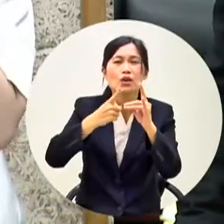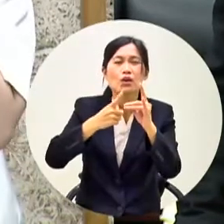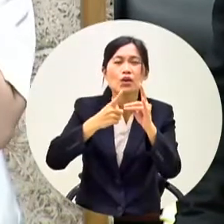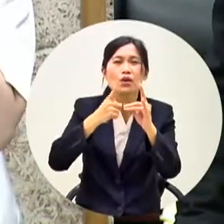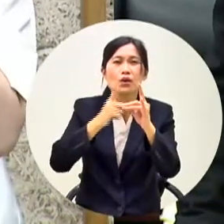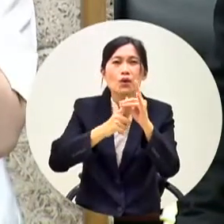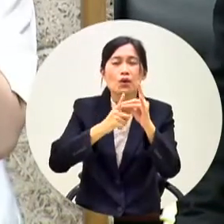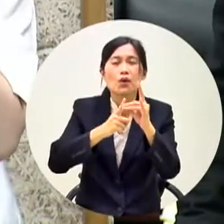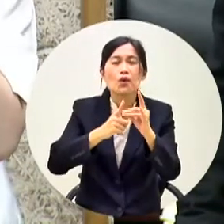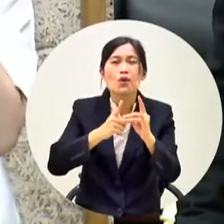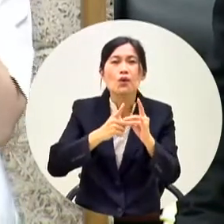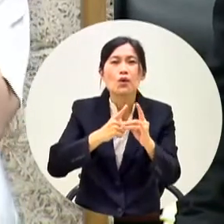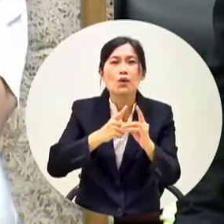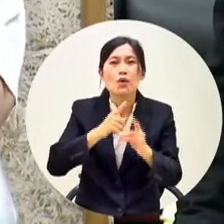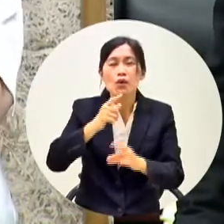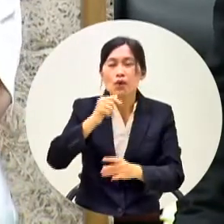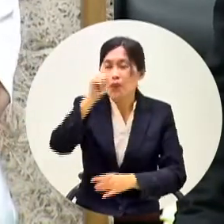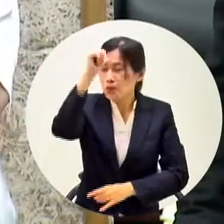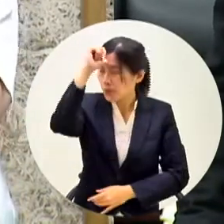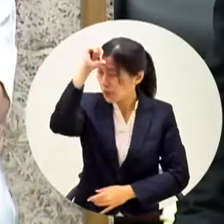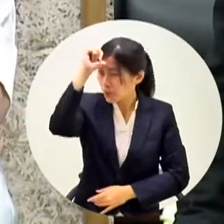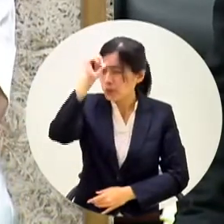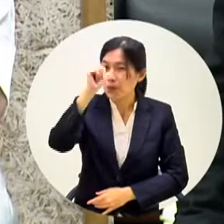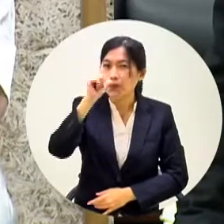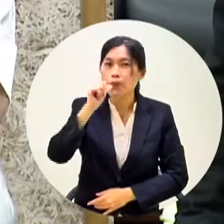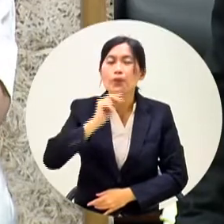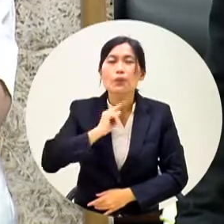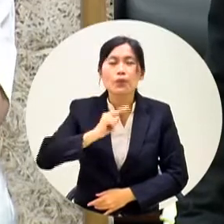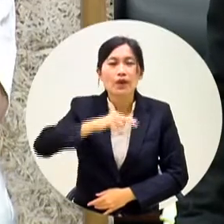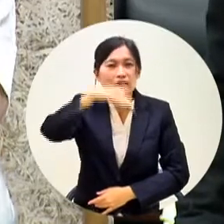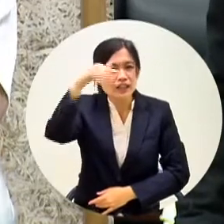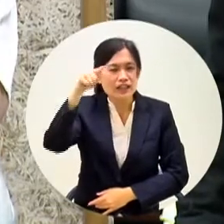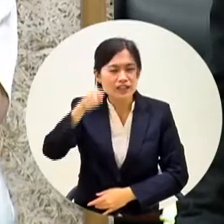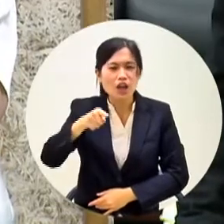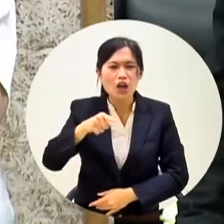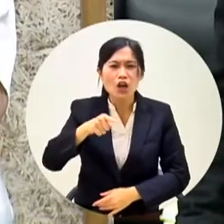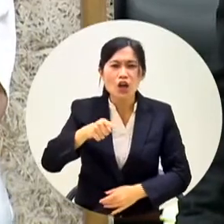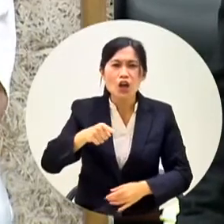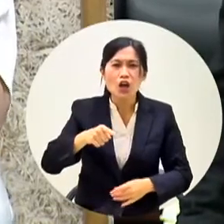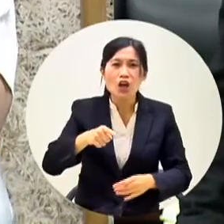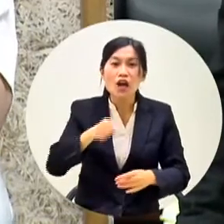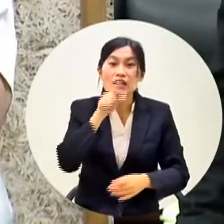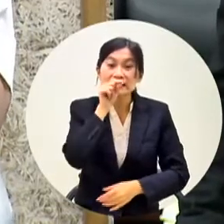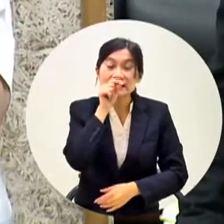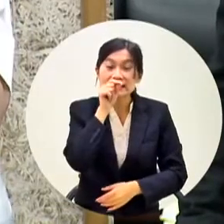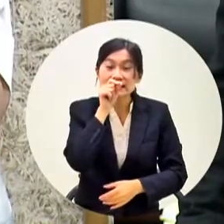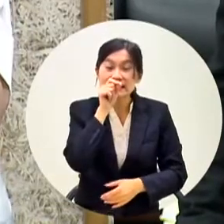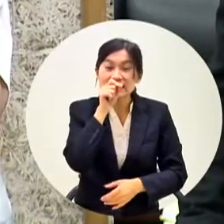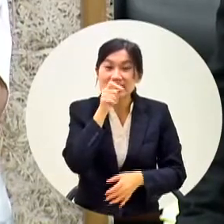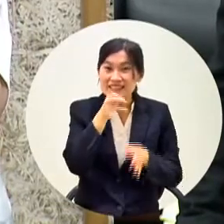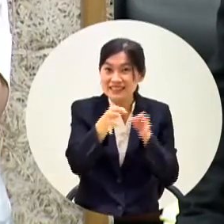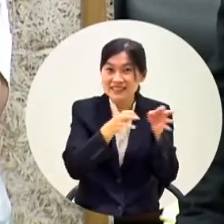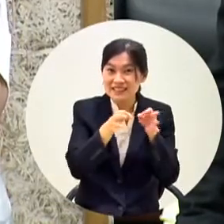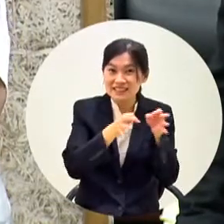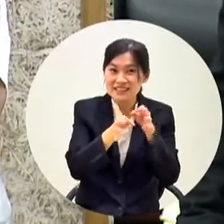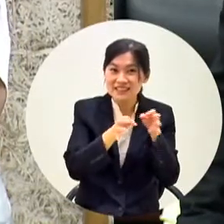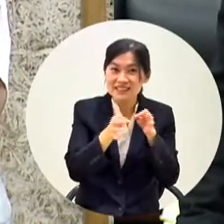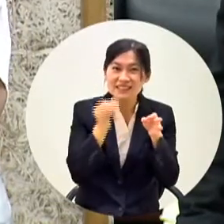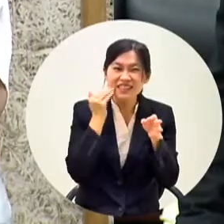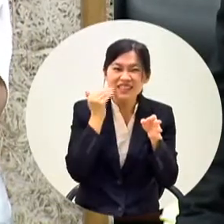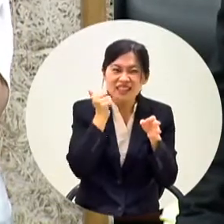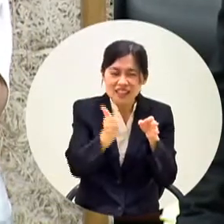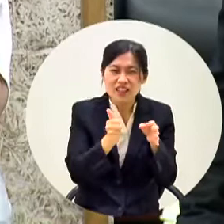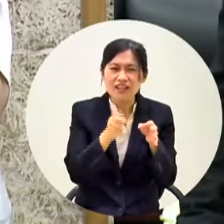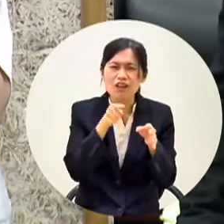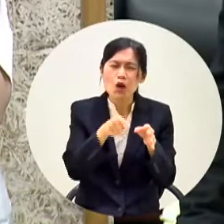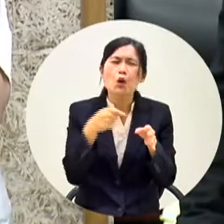坐的时阵呐，啊，伊底下嘛真侪土鸡啊城。 鸡啊城嘿。 好、哦、啊，是咪未来按局长，我们会当朝这个方